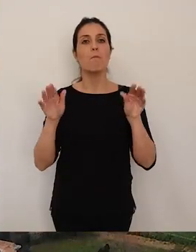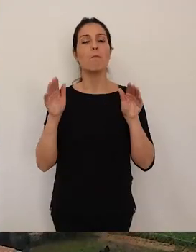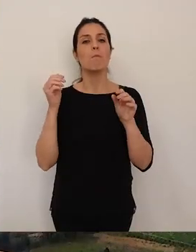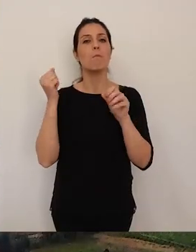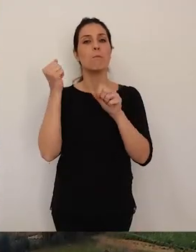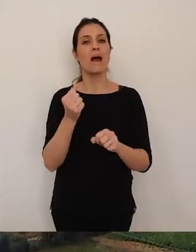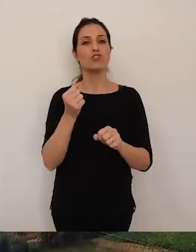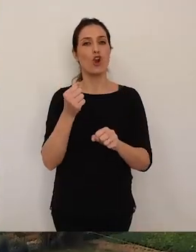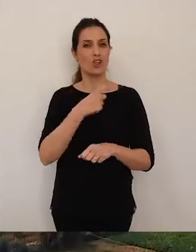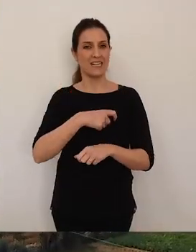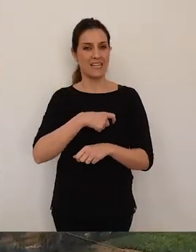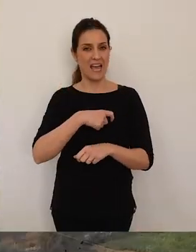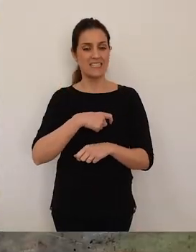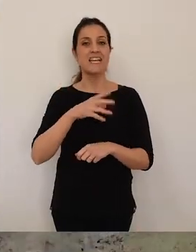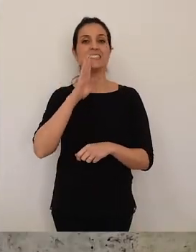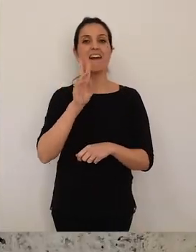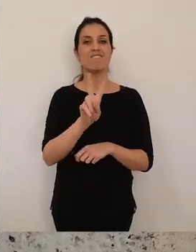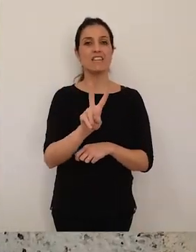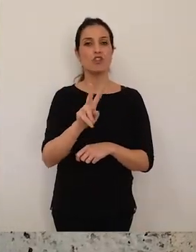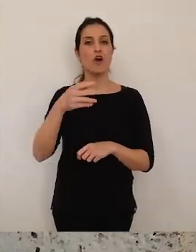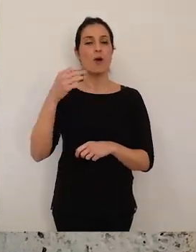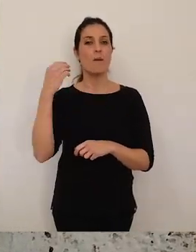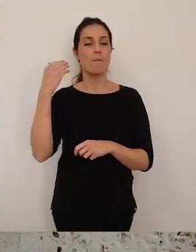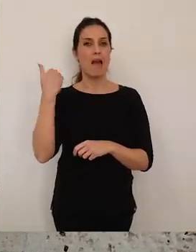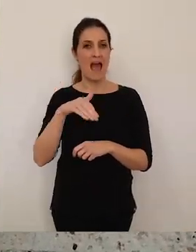Martire, programmata ogni 15 giugno.